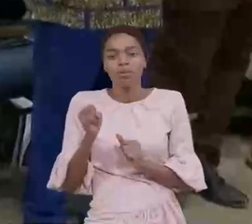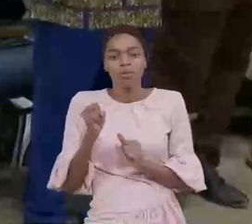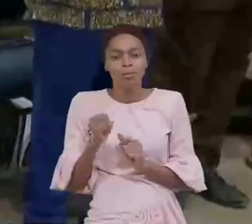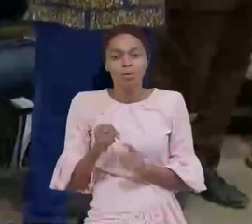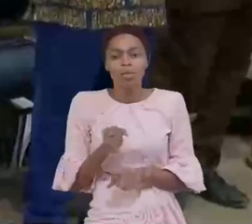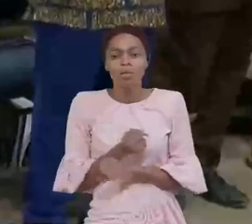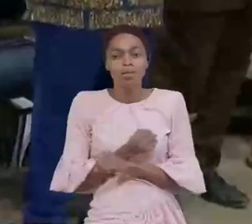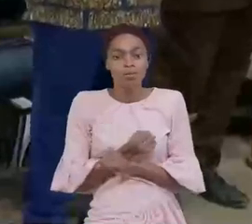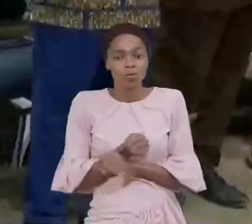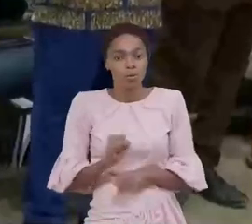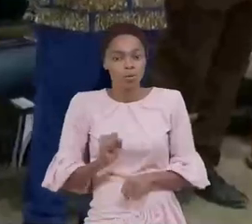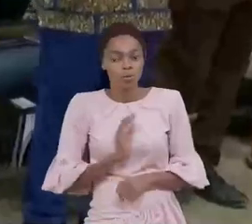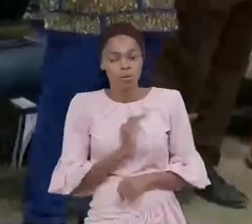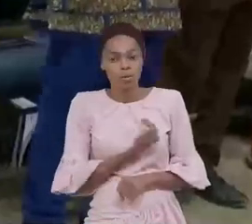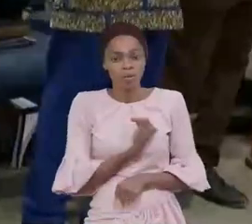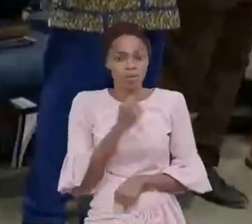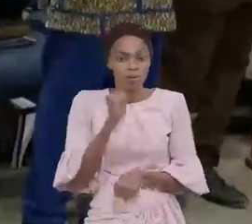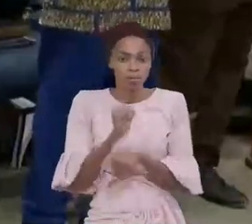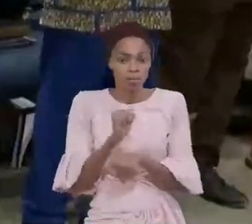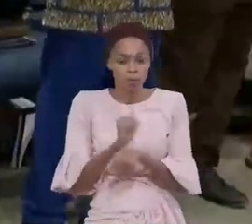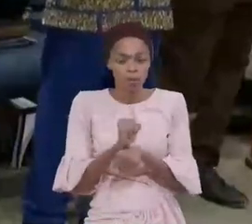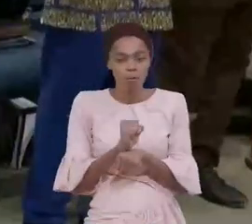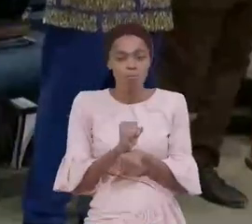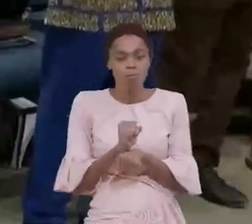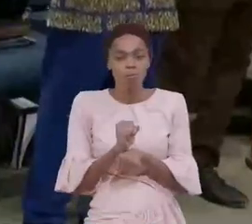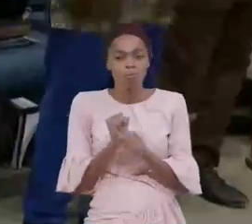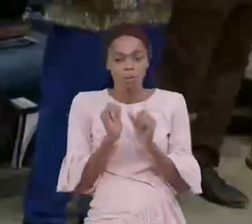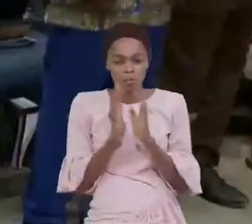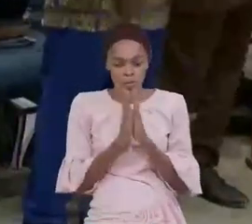L'œuvre consistant à sauver des âmes.